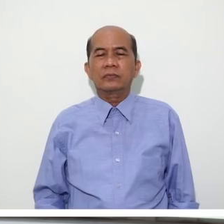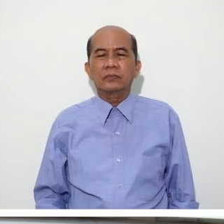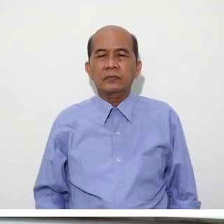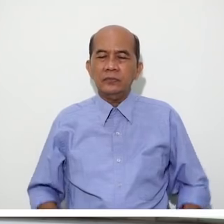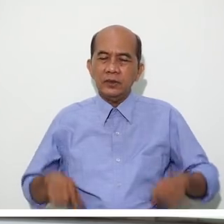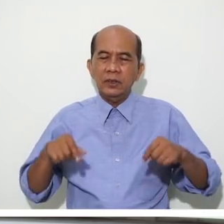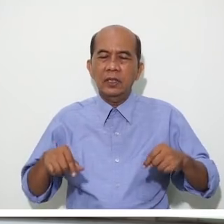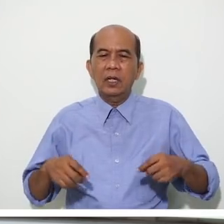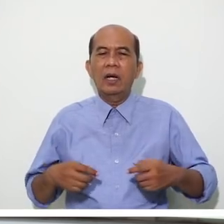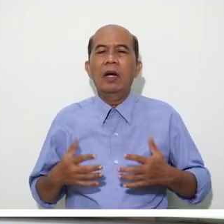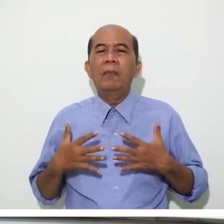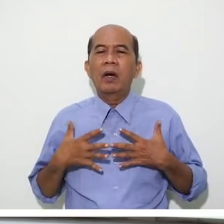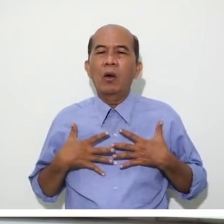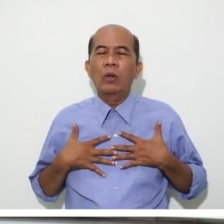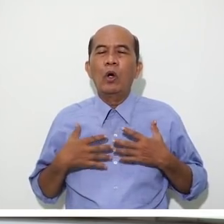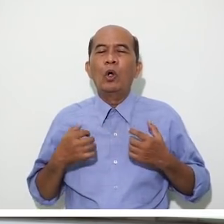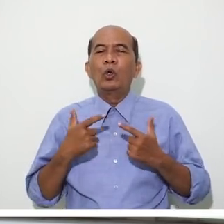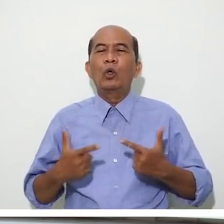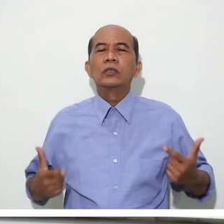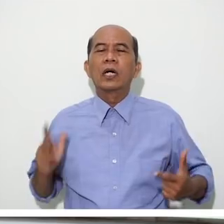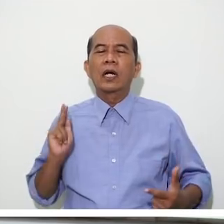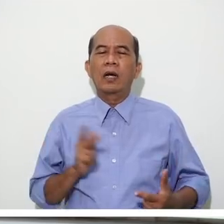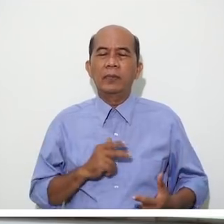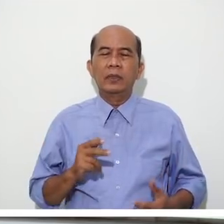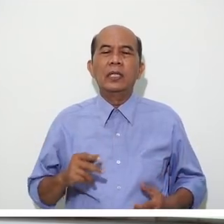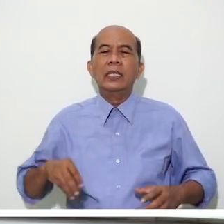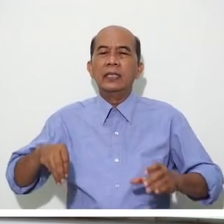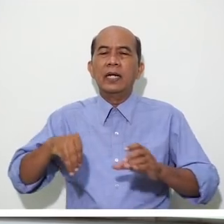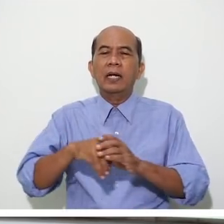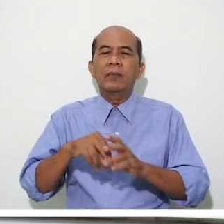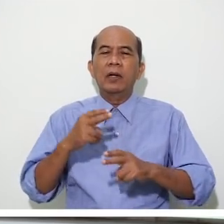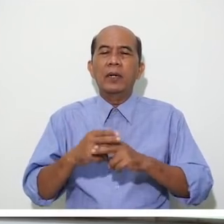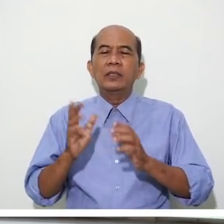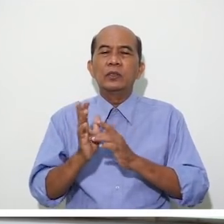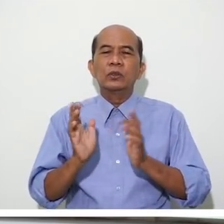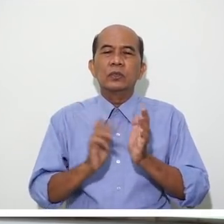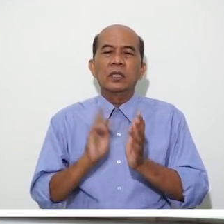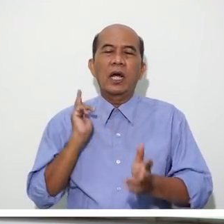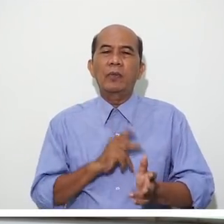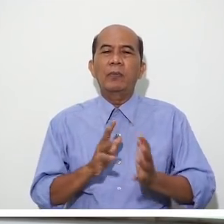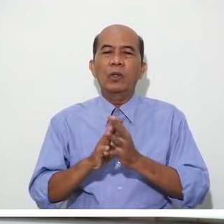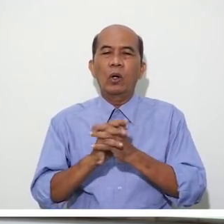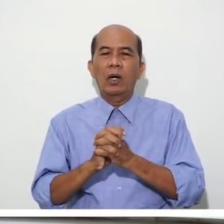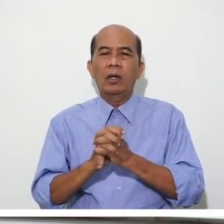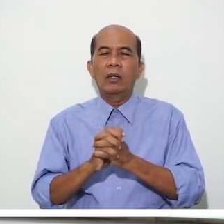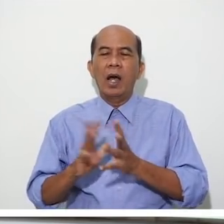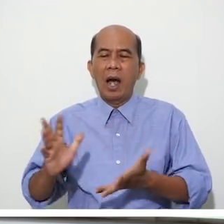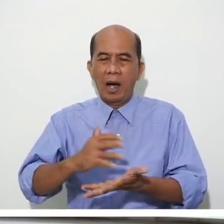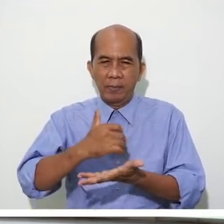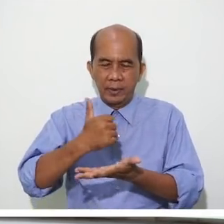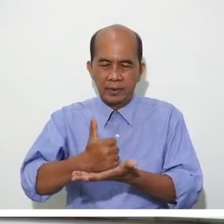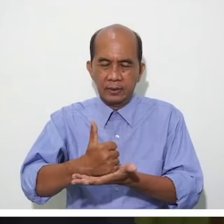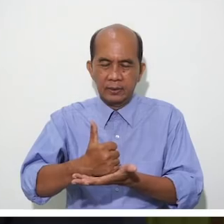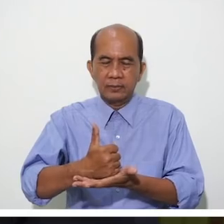Inilah doa pengakuan dosa kami, Tuhan. Hanya dalam nama-Mu, Tuhan Yesus, kami berdoa. Amin.